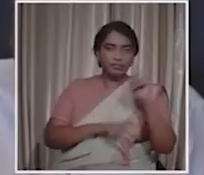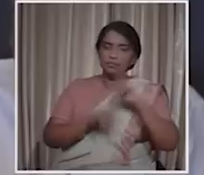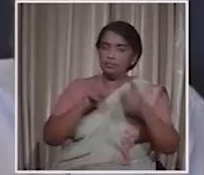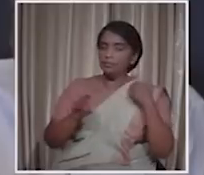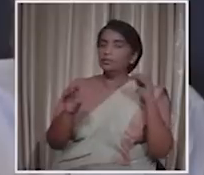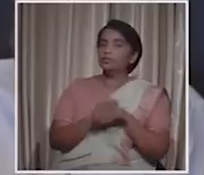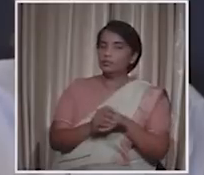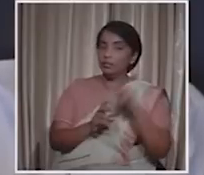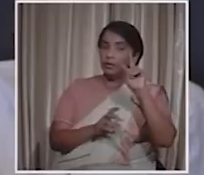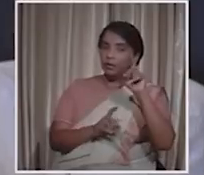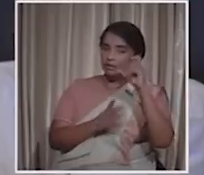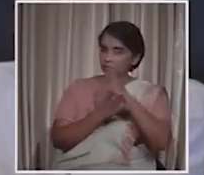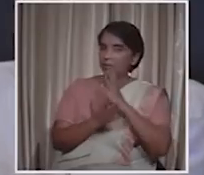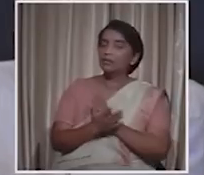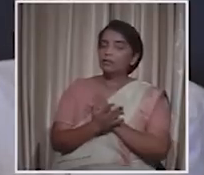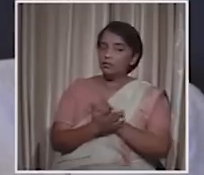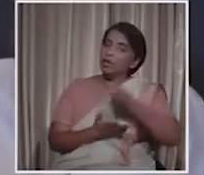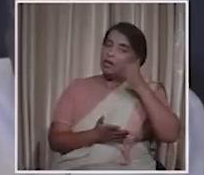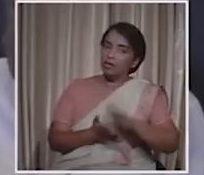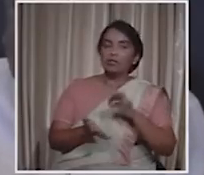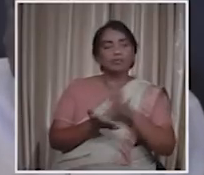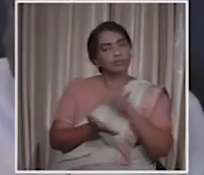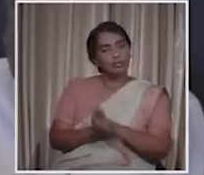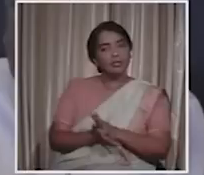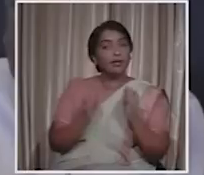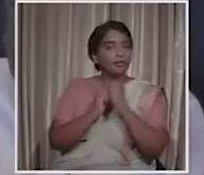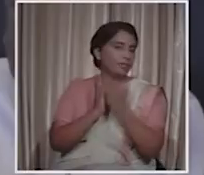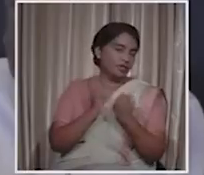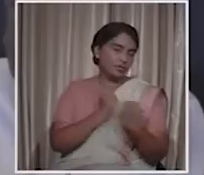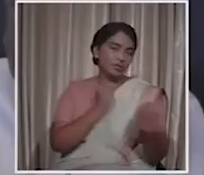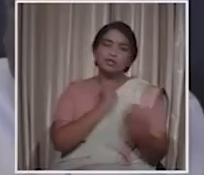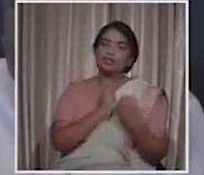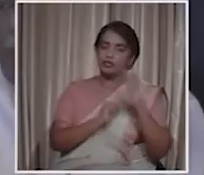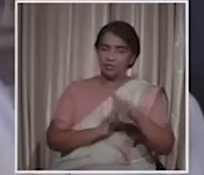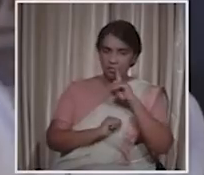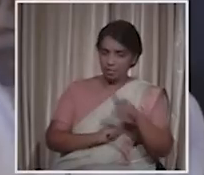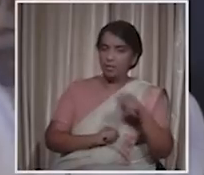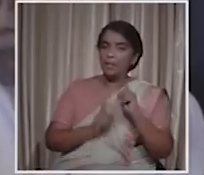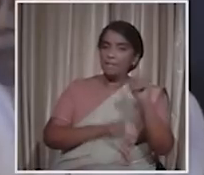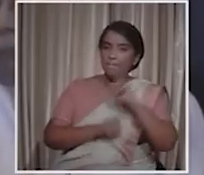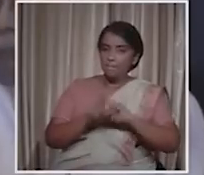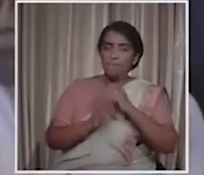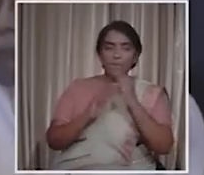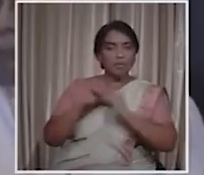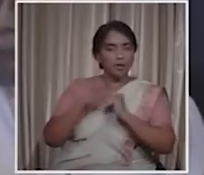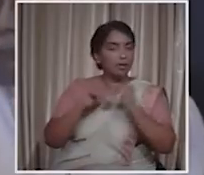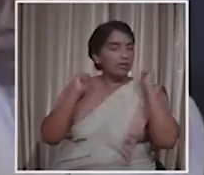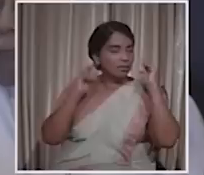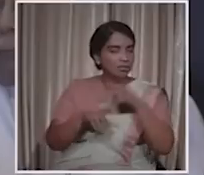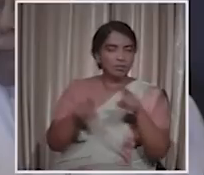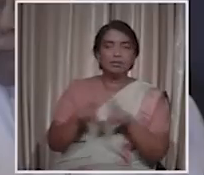පැමිණ 21 වෙනි සංශෝධනය සම්මත කරලීමට වැඩ පිළිවෙලට දායක වෙන ලෙසයි. පාර්ලිමේන්තු ක්‍රමය ස්ථාපිත